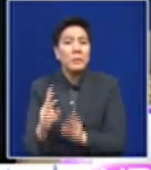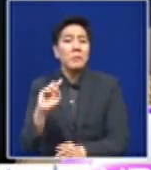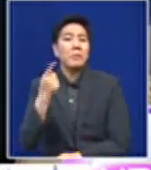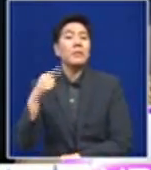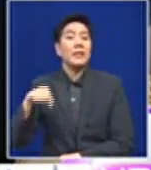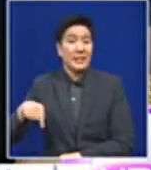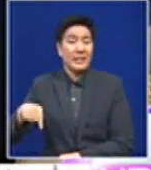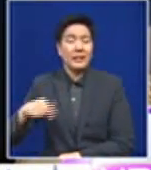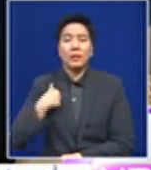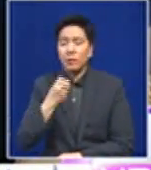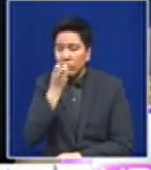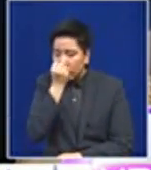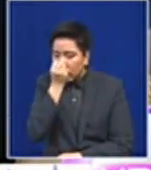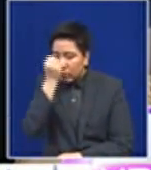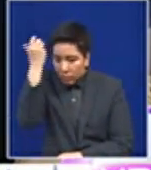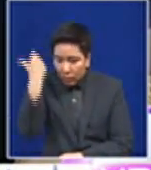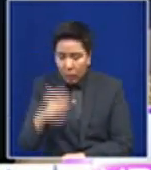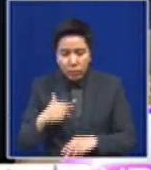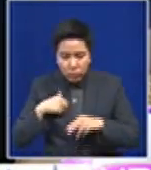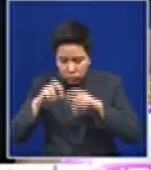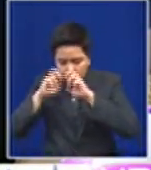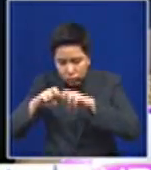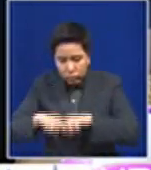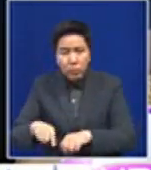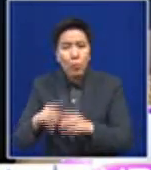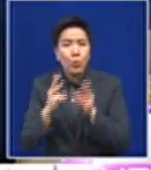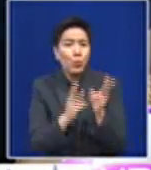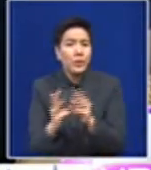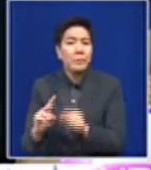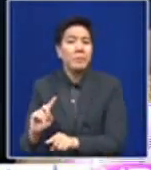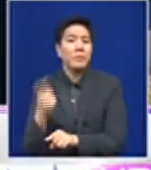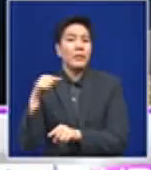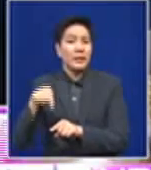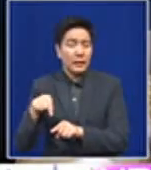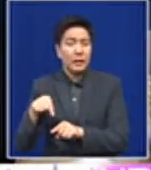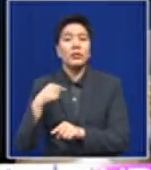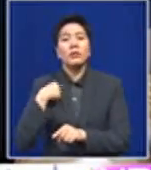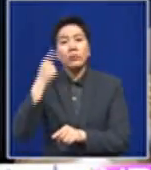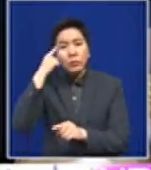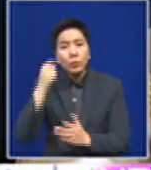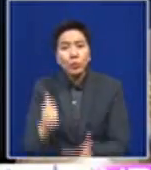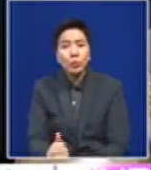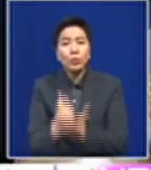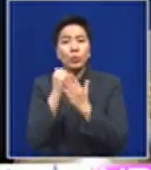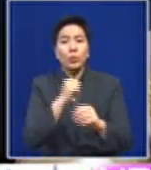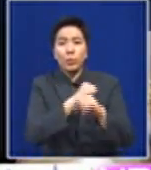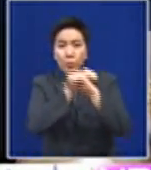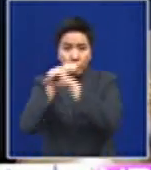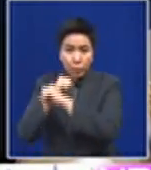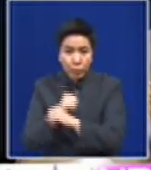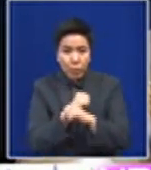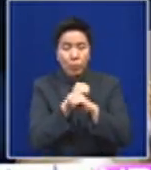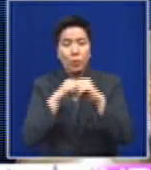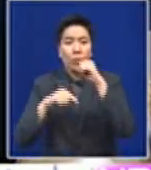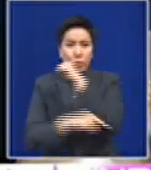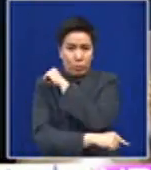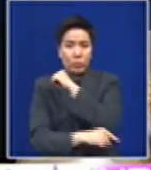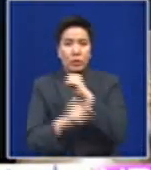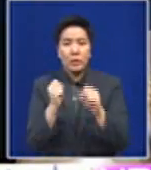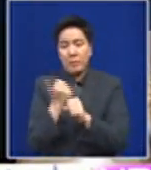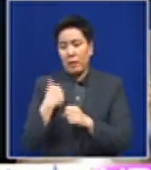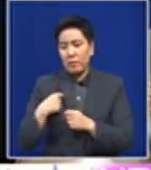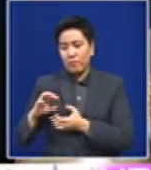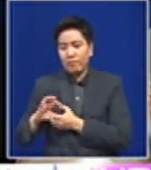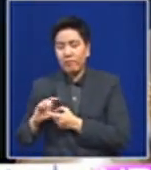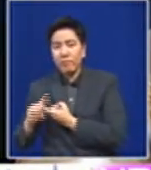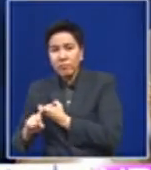พิสูจน์แล้วก็ได้วิเคราะห์กันหมดแล้วครับว่าวิธี e-bidding เนี่ยเป็นวิธีที่จะสามารถป้องกันการทุจริตหรือการหัวประมูล